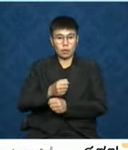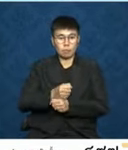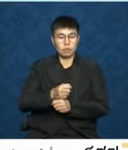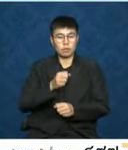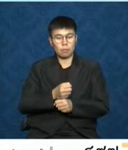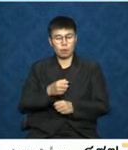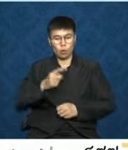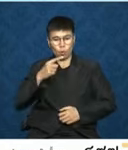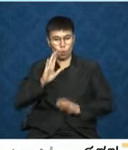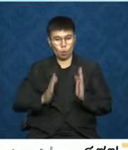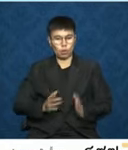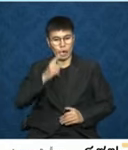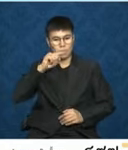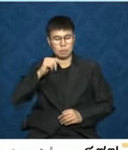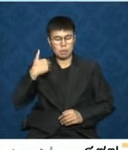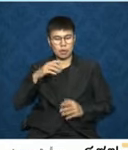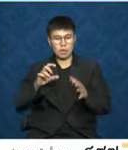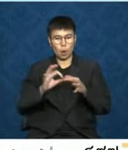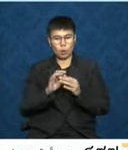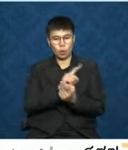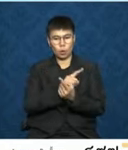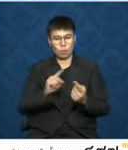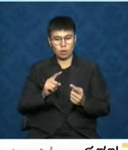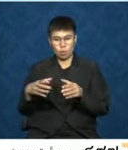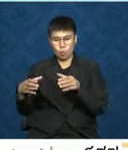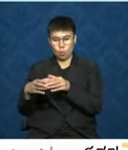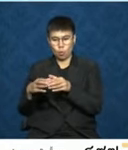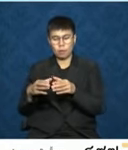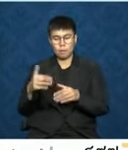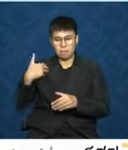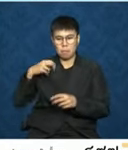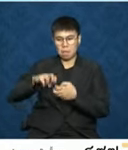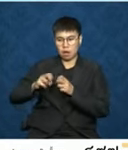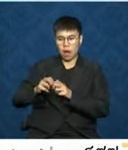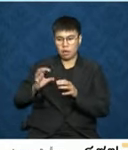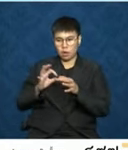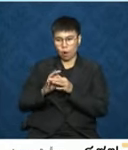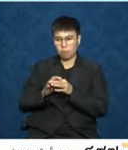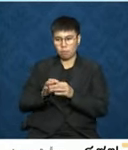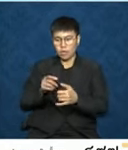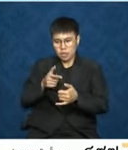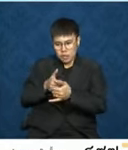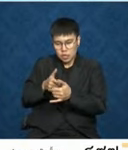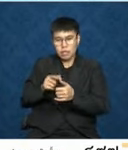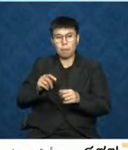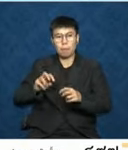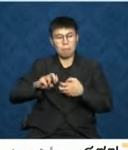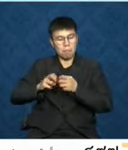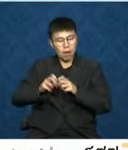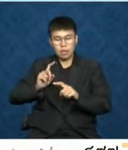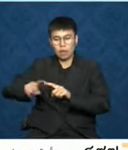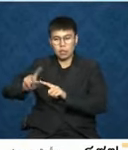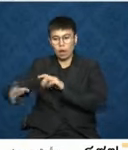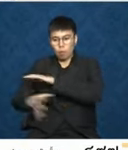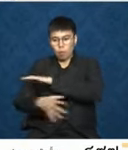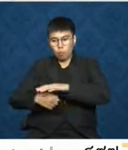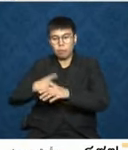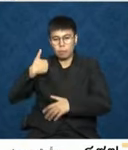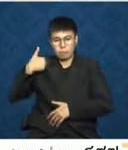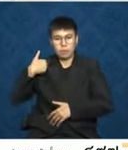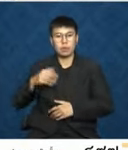ด้านอะไดบ้างครับด้านสังคมนะครับเรื่องของการอยู่กับเป็นกลุ่มเกิดเป็นอาชญากรรมได้นะครับด้านเศรษฐกิจนะครับแย่งงานคนไทยนะครับและแน่นอนครับ